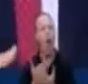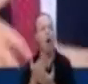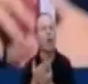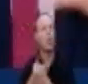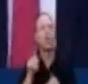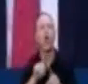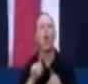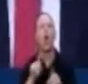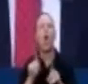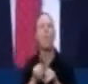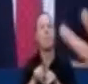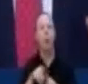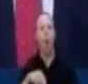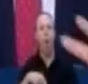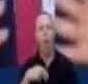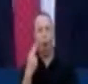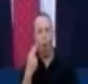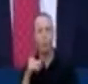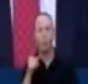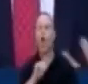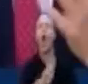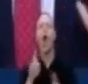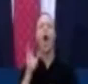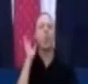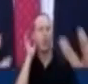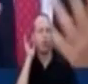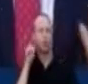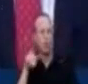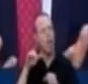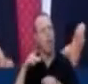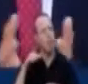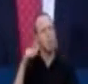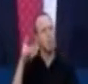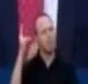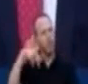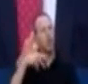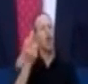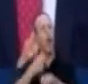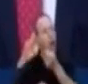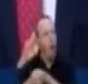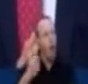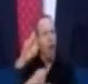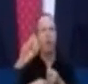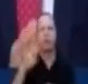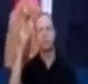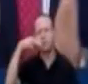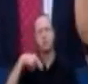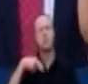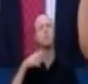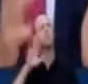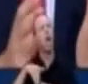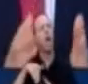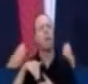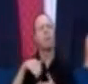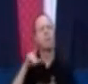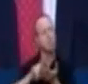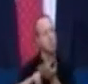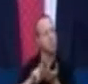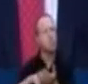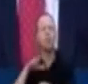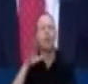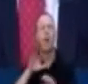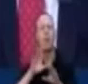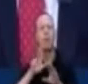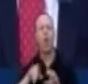הם מחזיקות השקפות עולם שונות בעניינים מדיניים, ביטחוניים, כלכליים וכולי, ויכולות להצביע גם לגבר, לא רק לאישה.